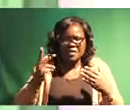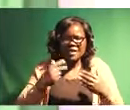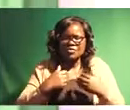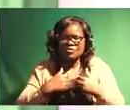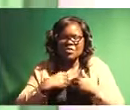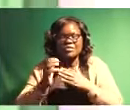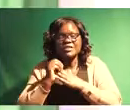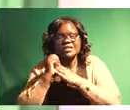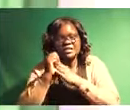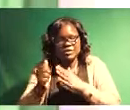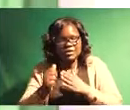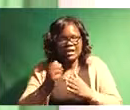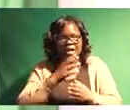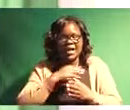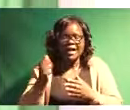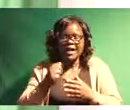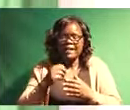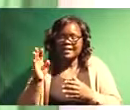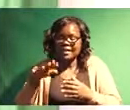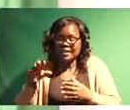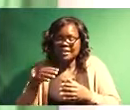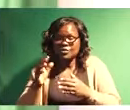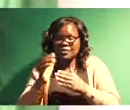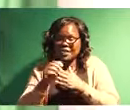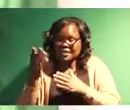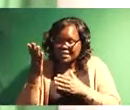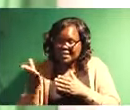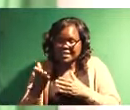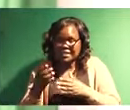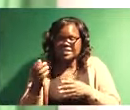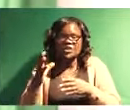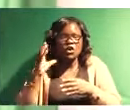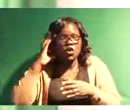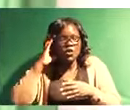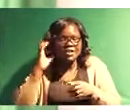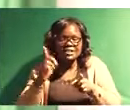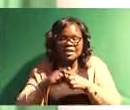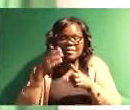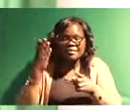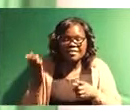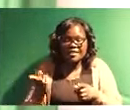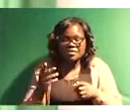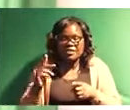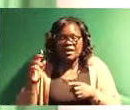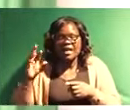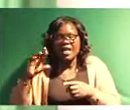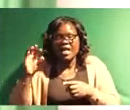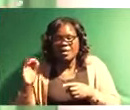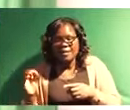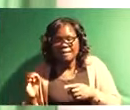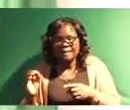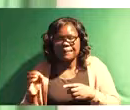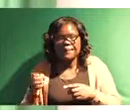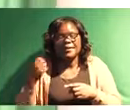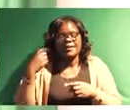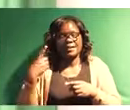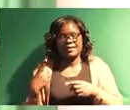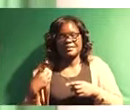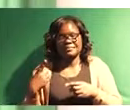hizo ujuzi, na mahali ya kupata hiyo ujuzi ni katika college kama hii ya Kaelo hapa. Tunaelewana